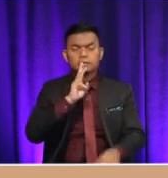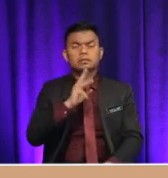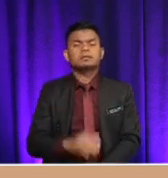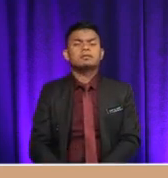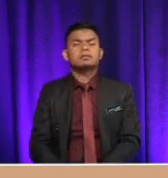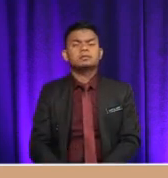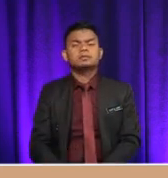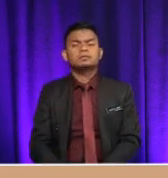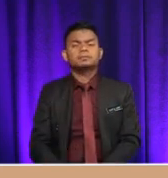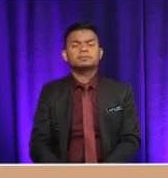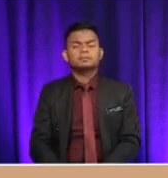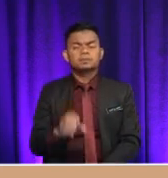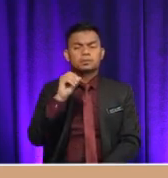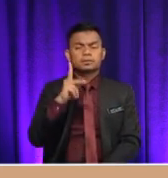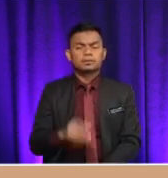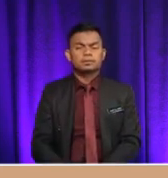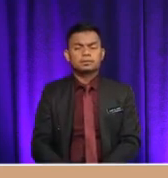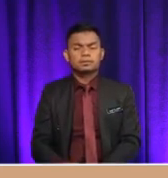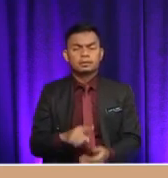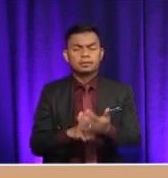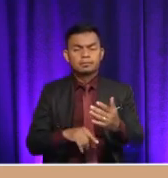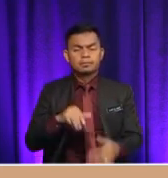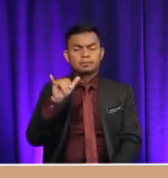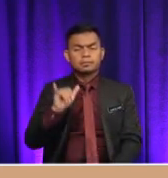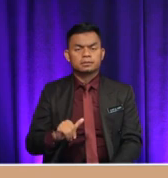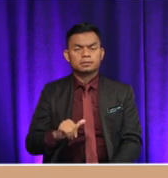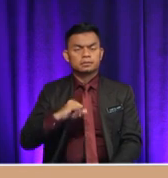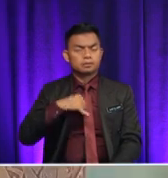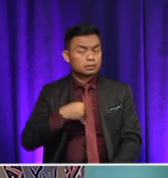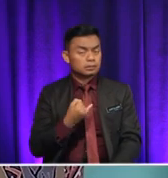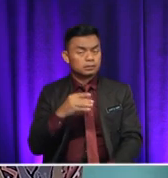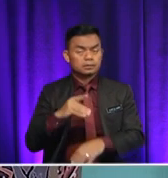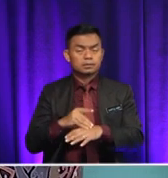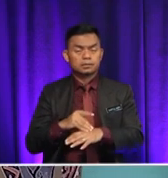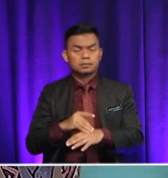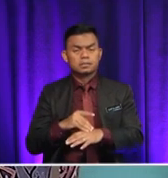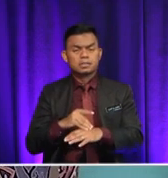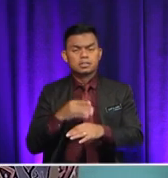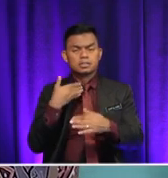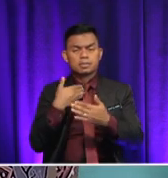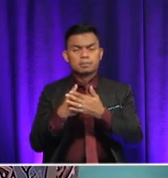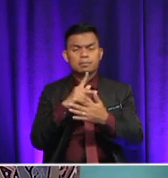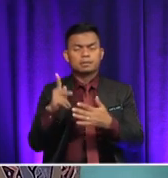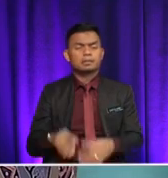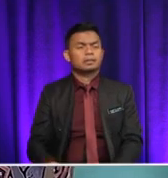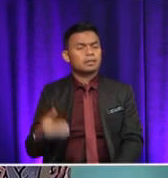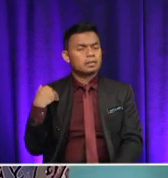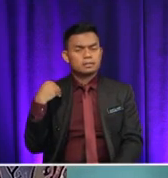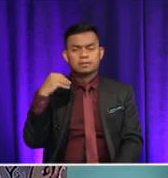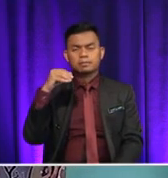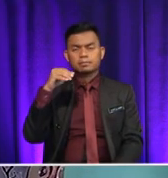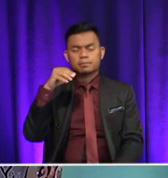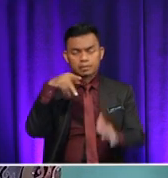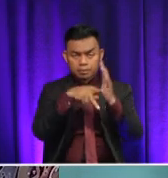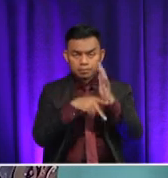oke oke Apa yang perlu apa yang disampaikan dalam lukisan pepaya tadi oke ada beberapa yang